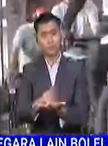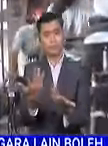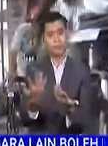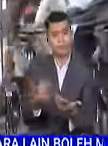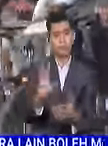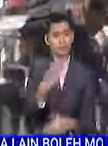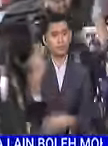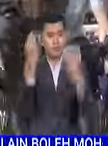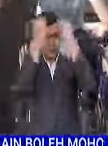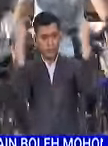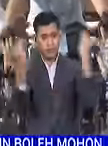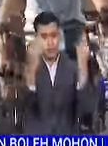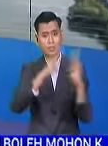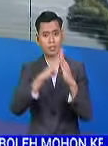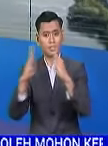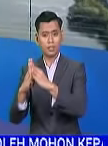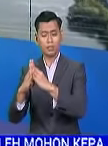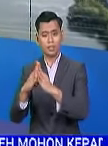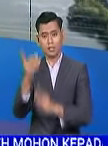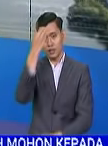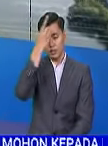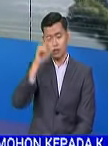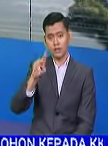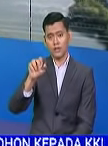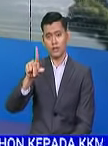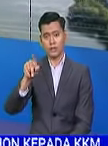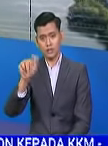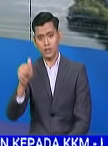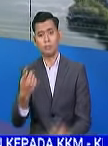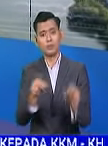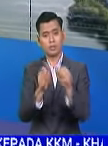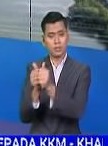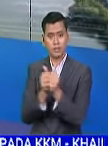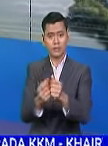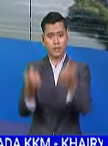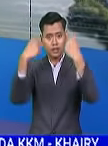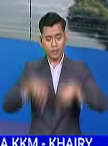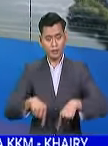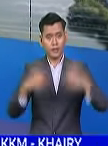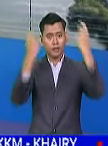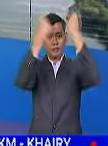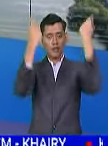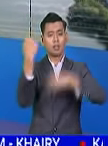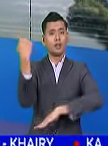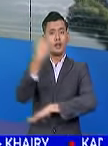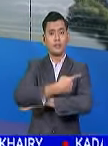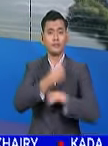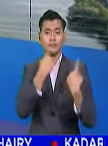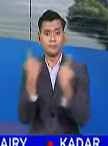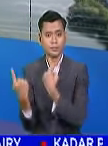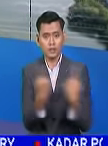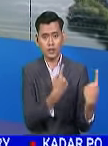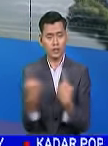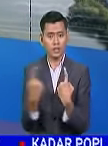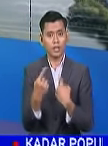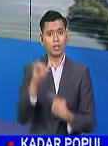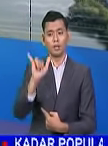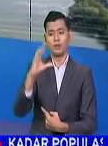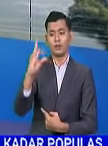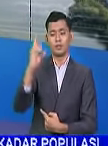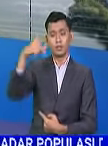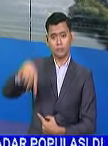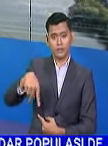Nur Liza Awang Alip. Dalam perkembangan berkaitan sempena sambutan Hari Jadi Rasmi TYT Sabah tahun